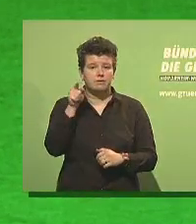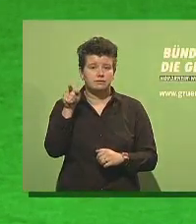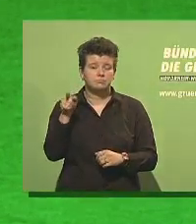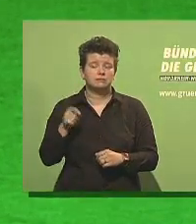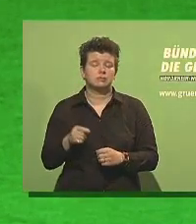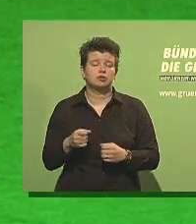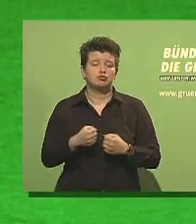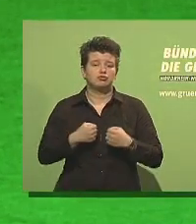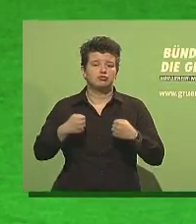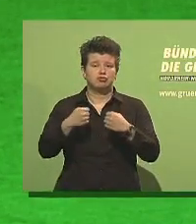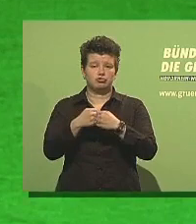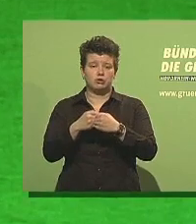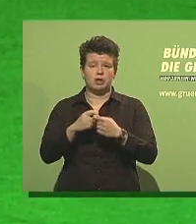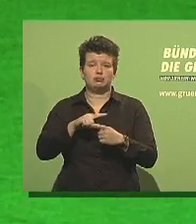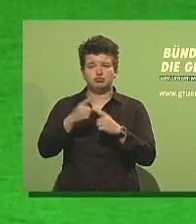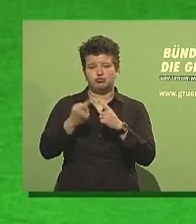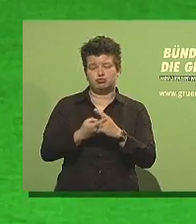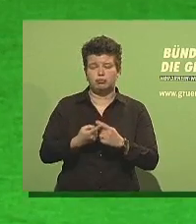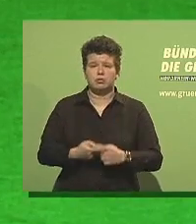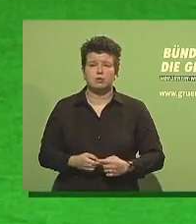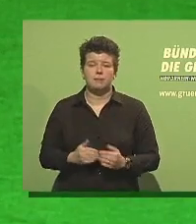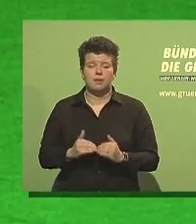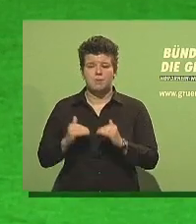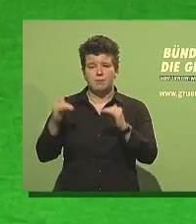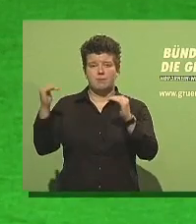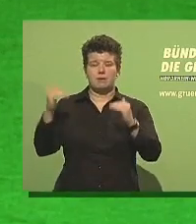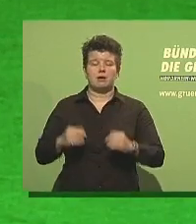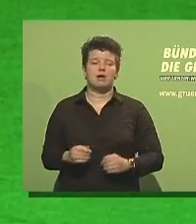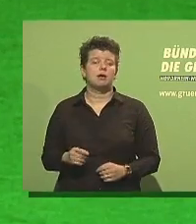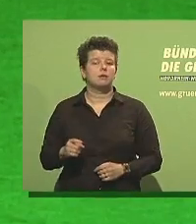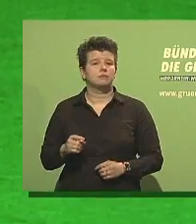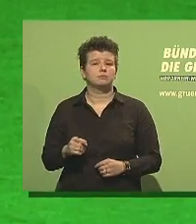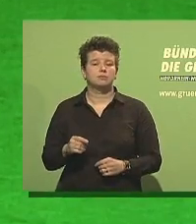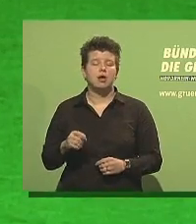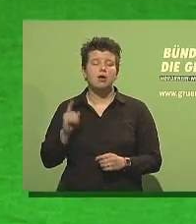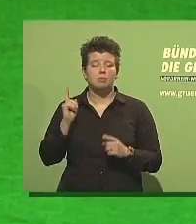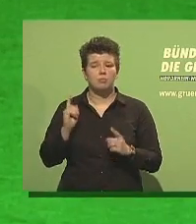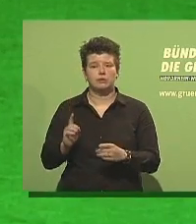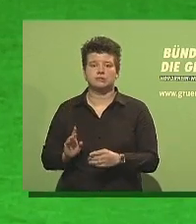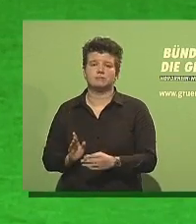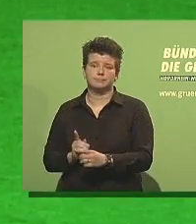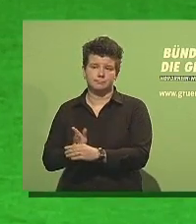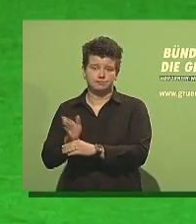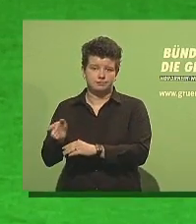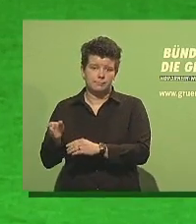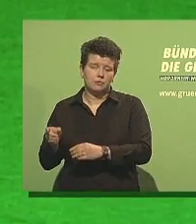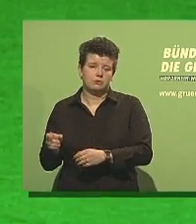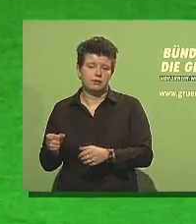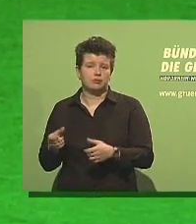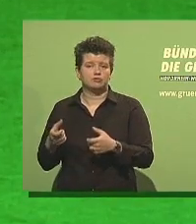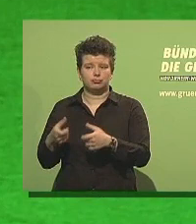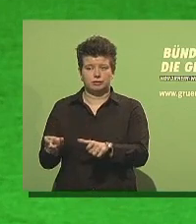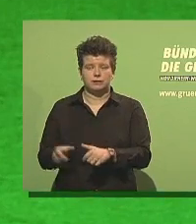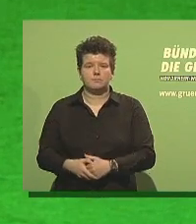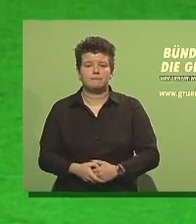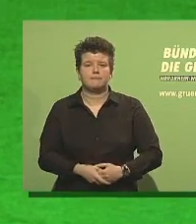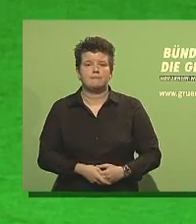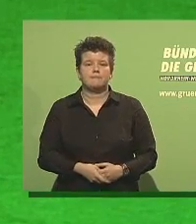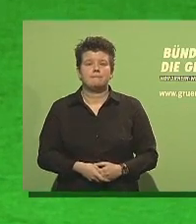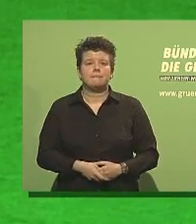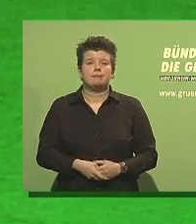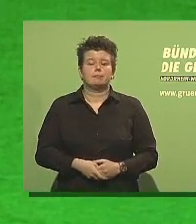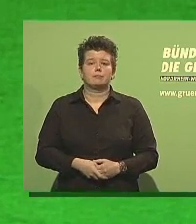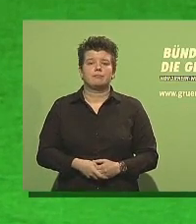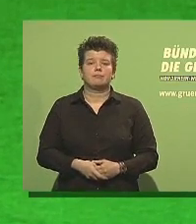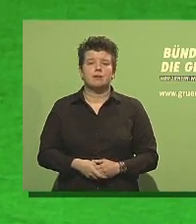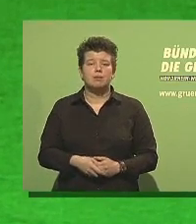Gemeinschaft eingreifen. Es ist natürlich ein sehr komplizierter Prozess. Das ist nicht ganz einfach, aber wir Grünen haben den